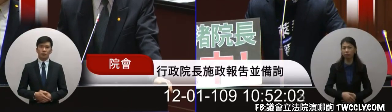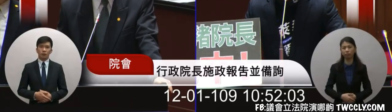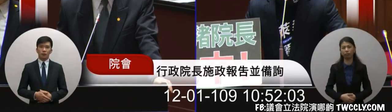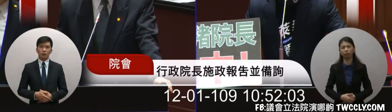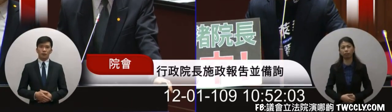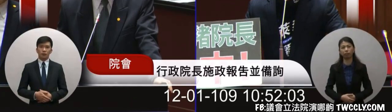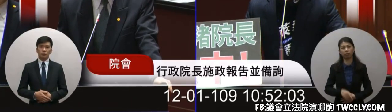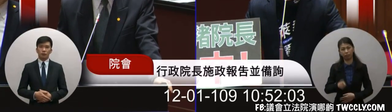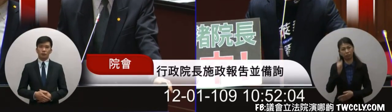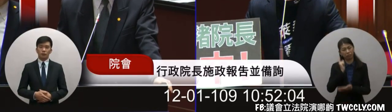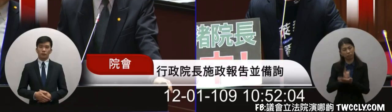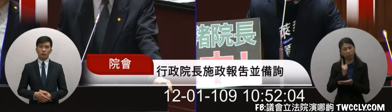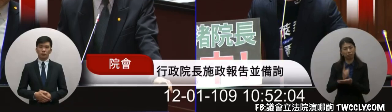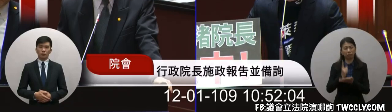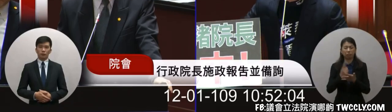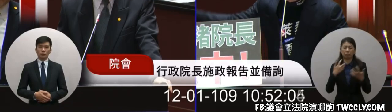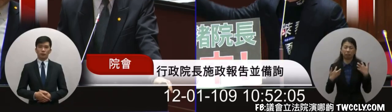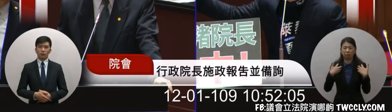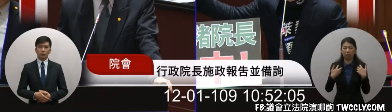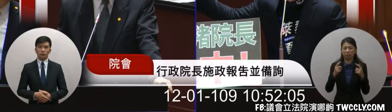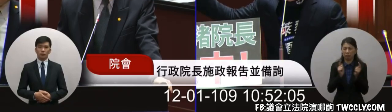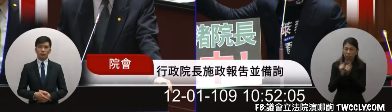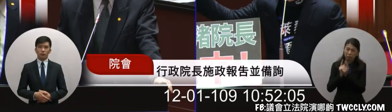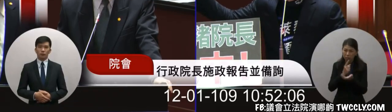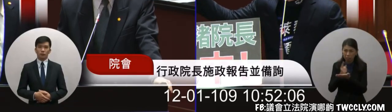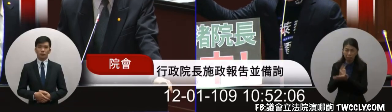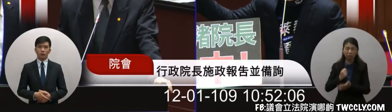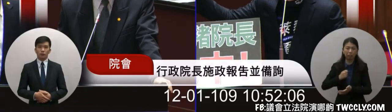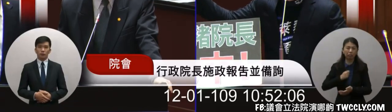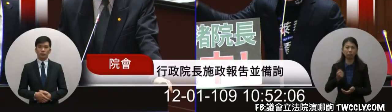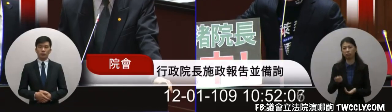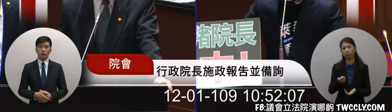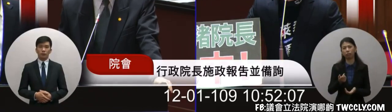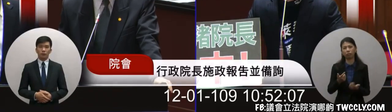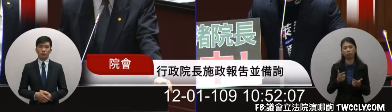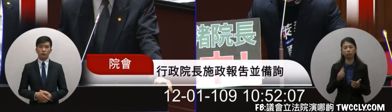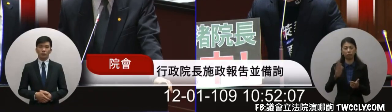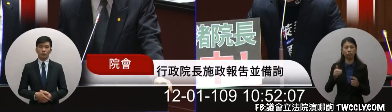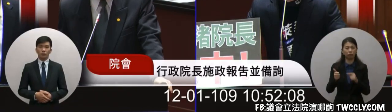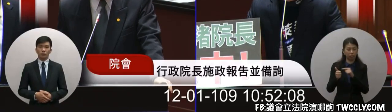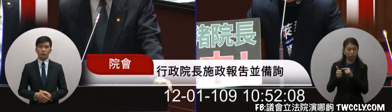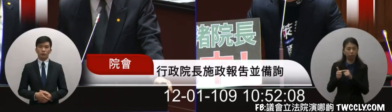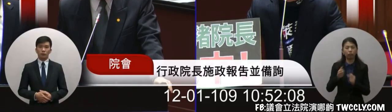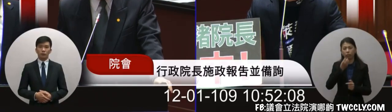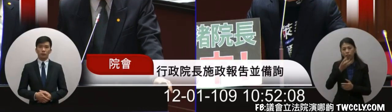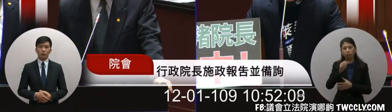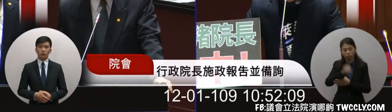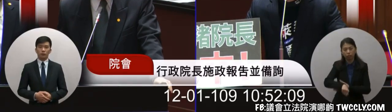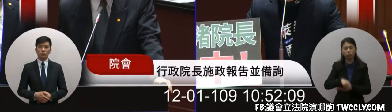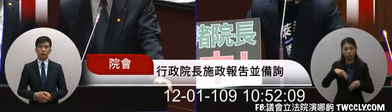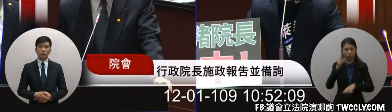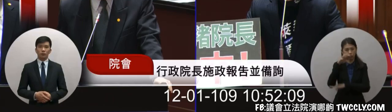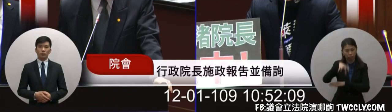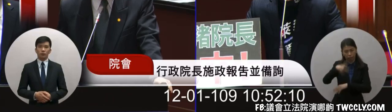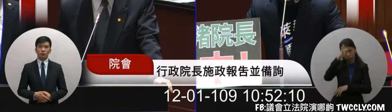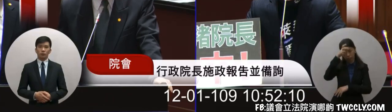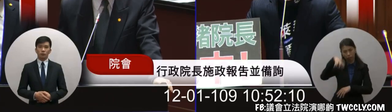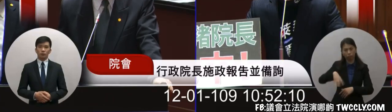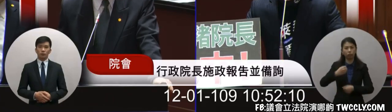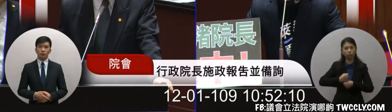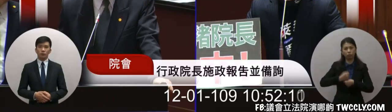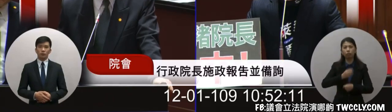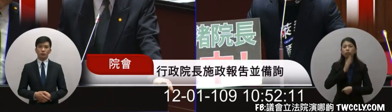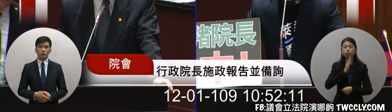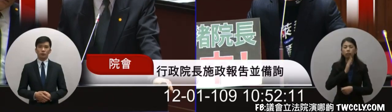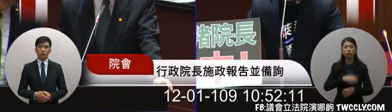万机啦，不可能每一个人也都认识啦。但是确实，这一个人亲口证实，他就是行政院警官队的人。而行